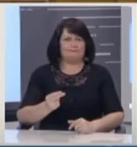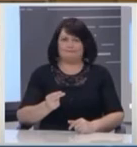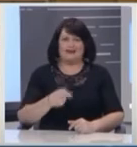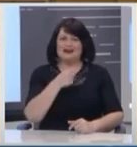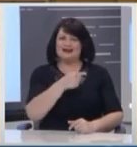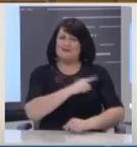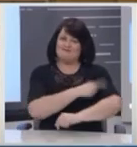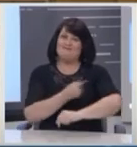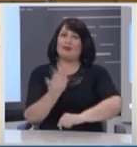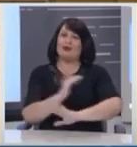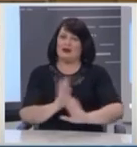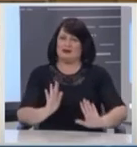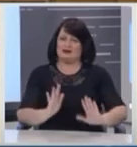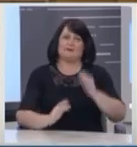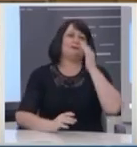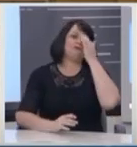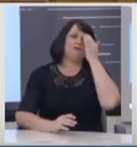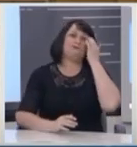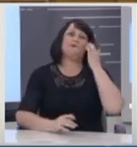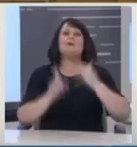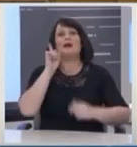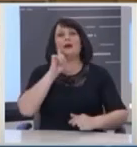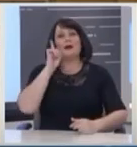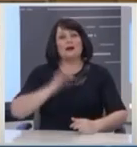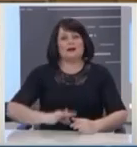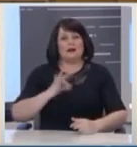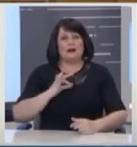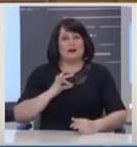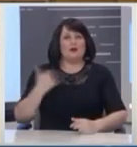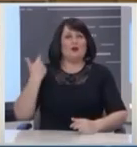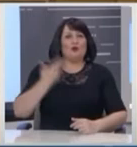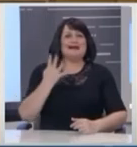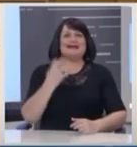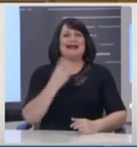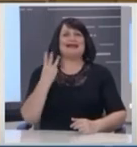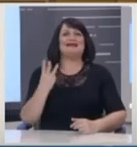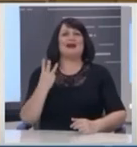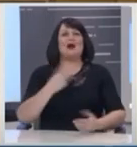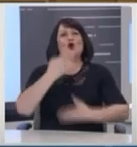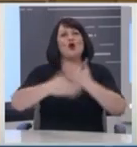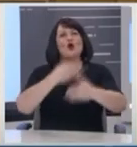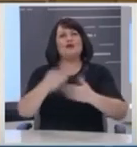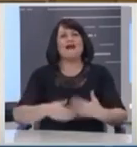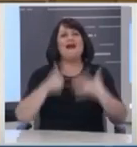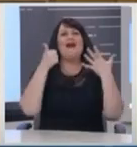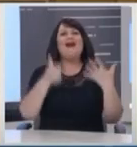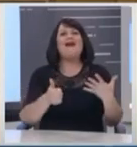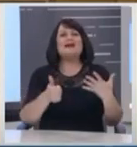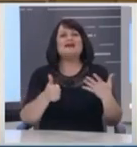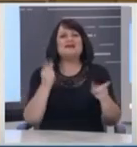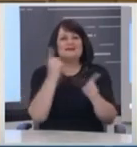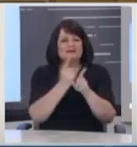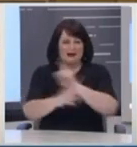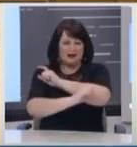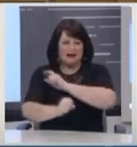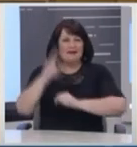χαρτί. Κυρίες και κύριοι, 43 χρόνια, 6 Γενικοί Γραμματείς Ηνωμένων Εθνών,